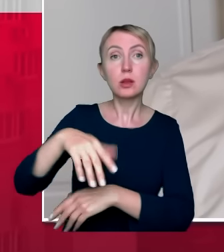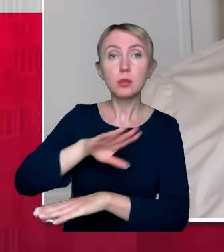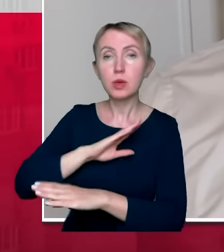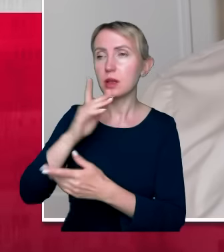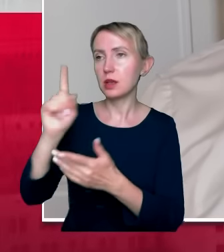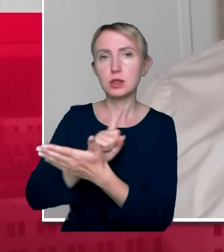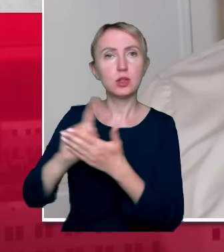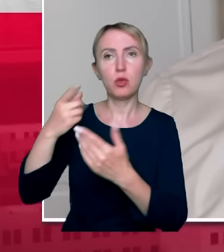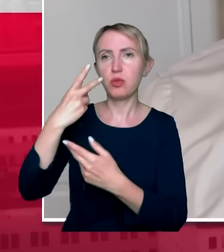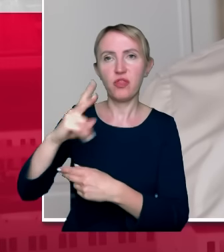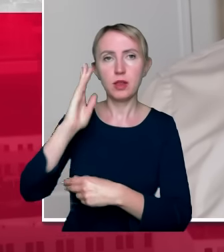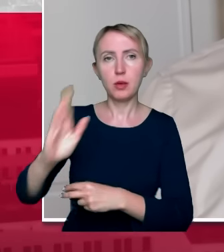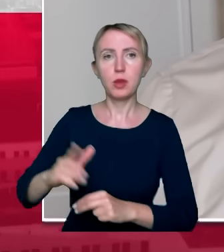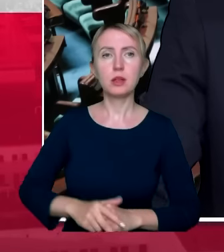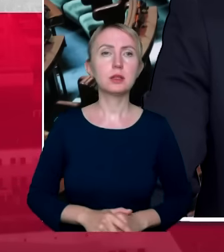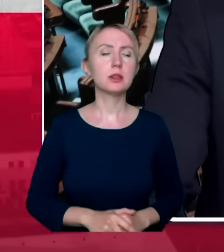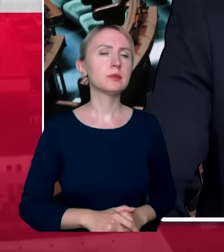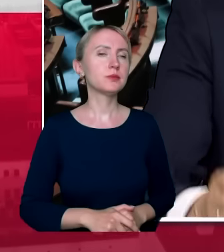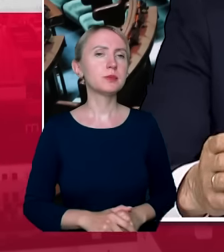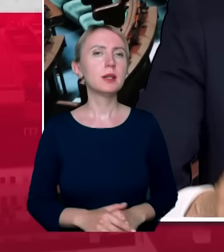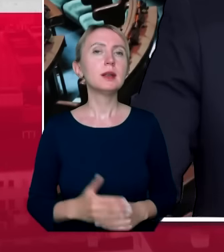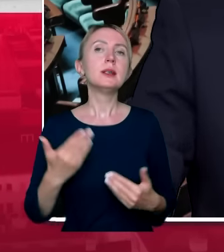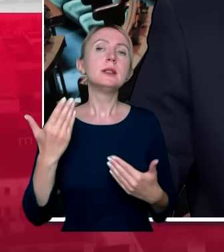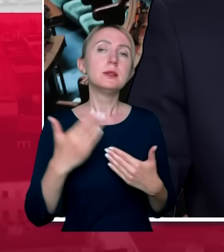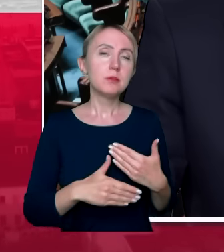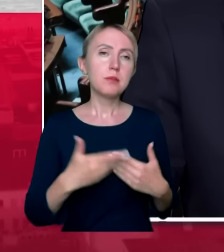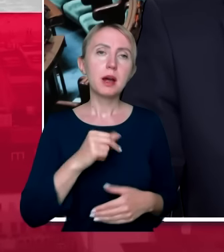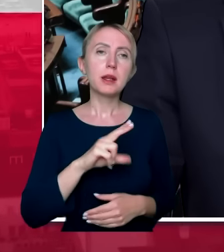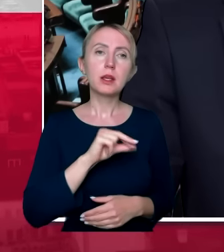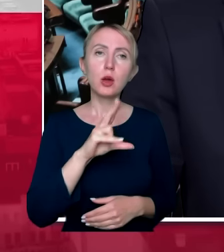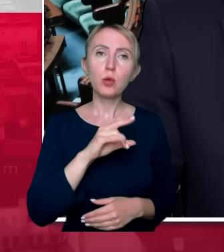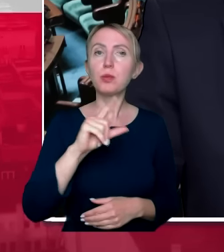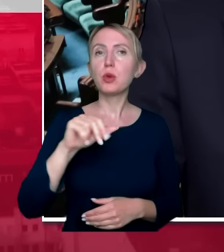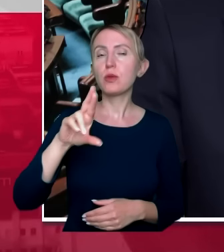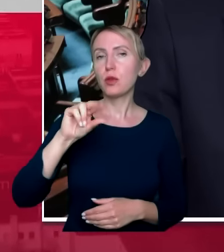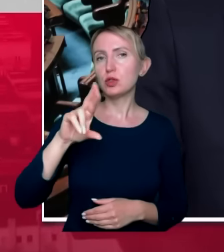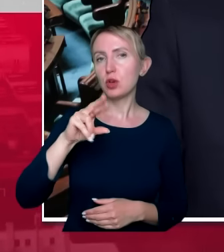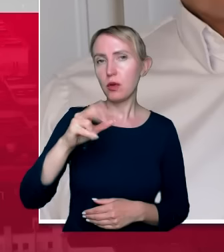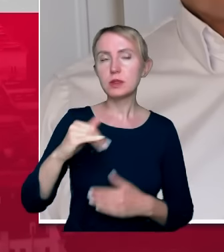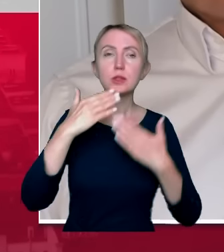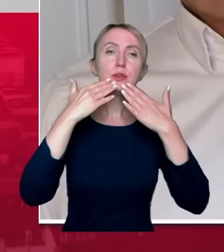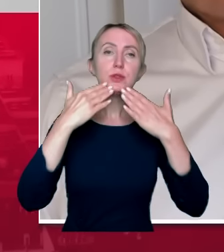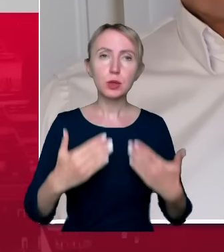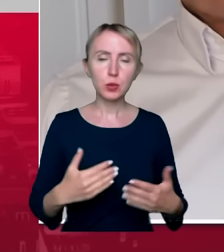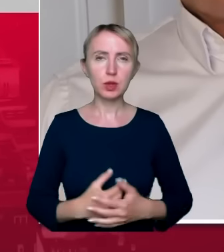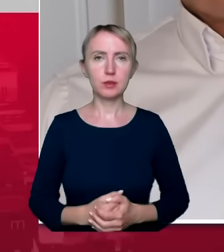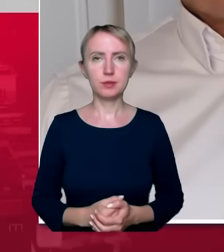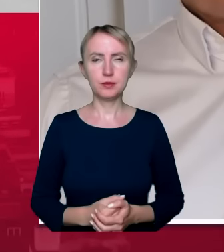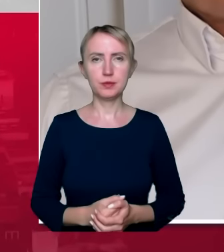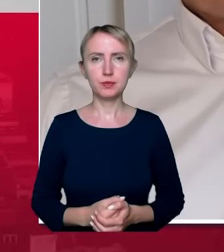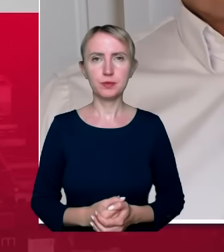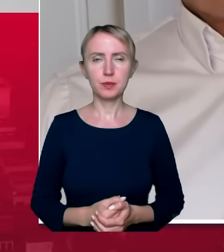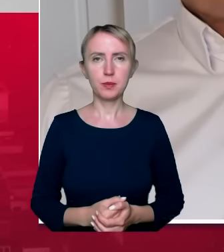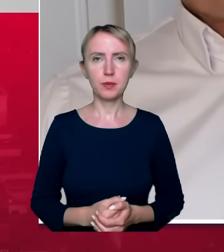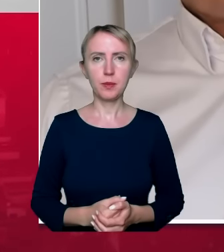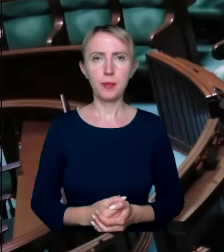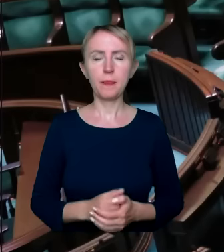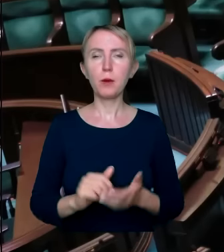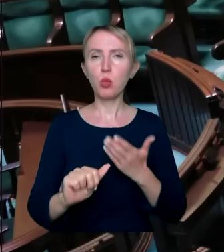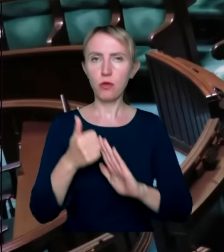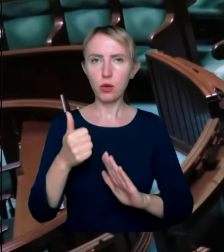No. Dokładnie. Tu stawiamy kropkę. Marek Jakubiak, Piotr Wojciechowski. Panowie, dziękuję bardzo. Dziękuję uprzejmie. To było trochę nadzwyczajne